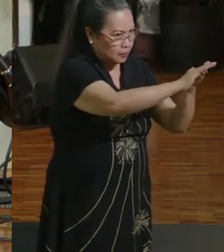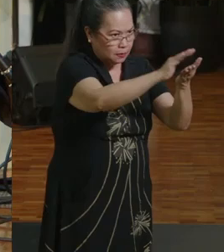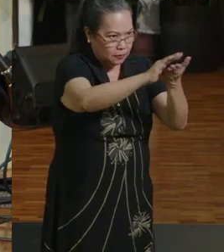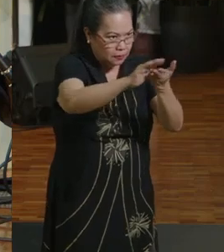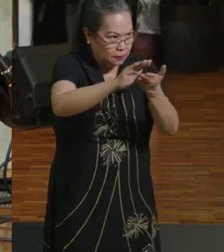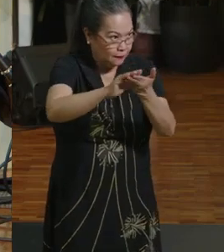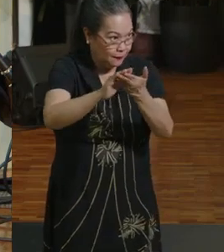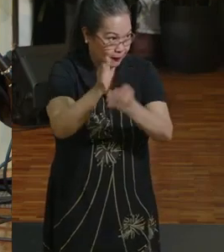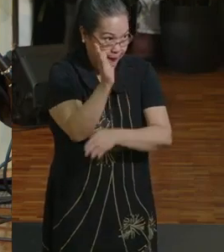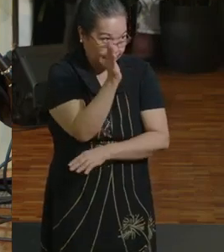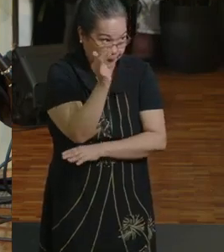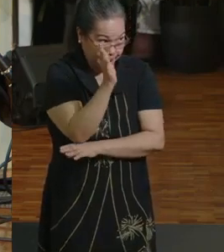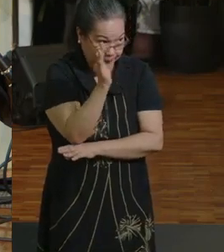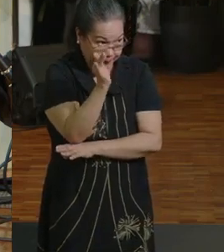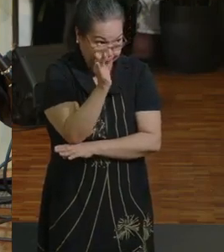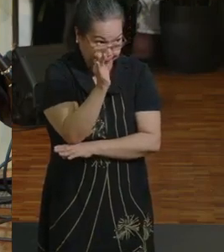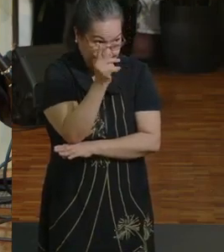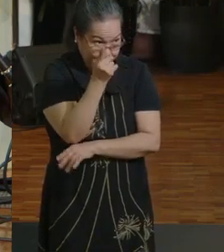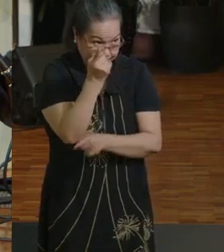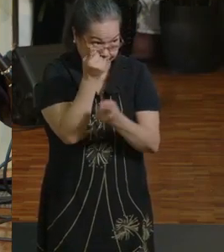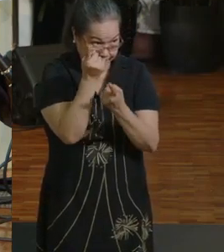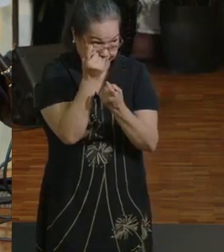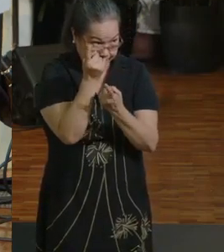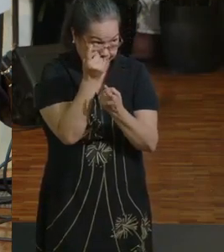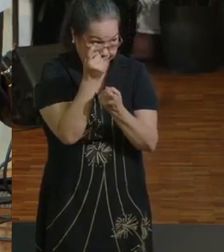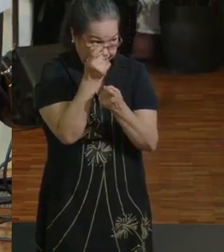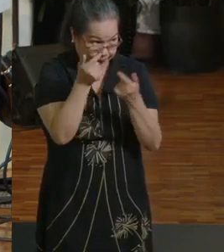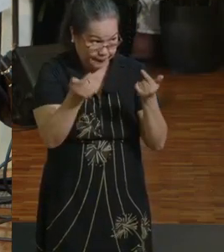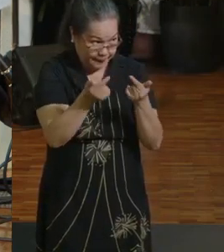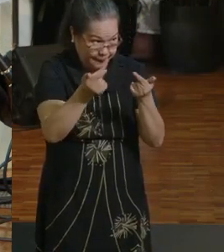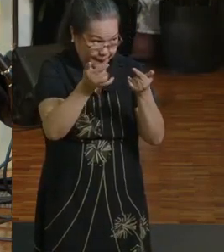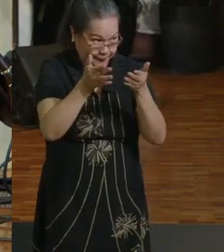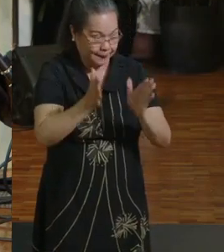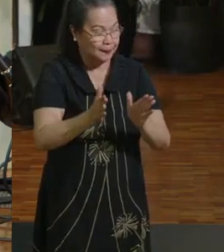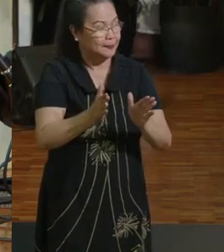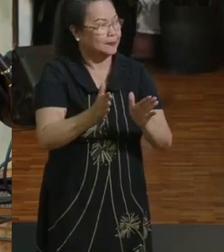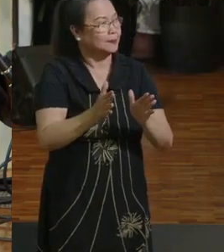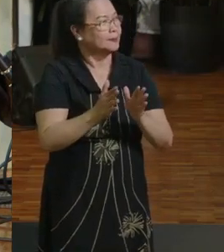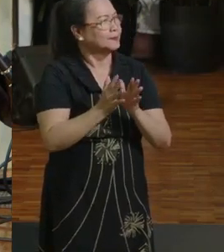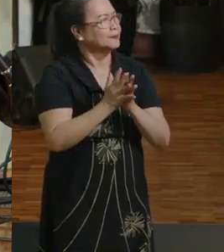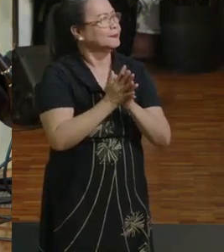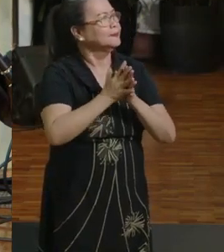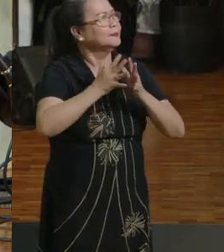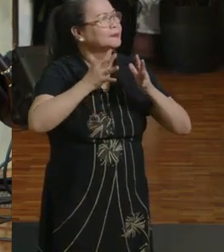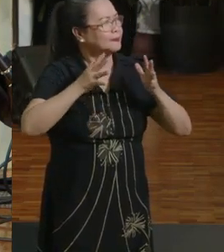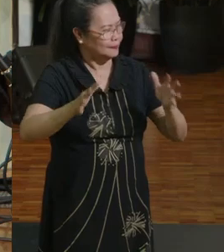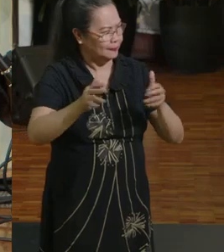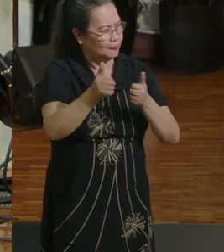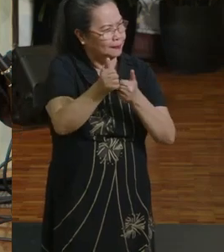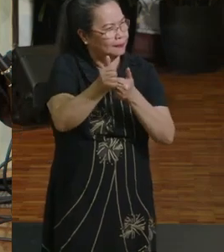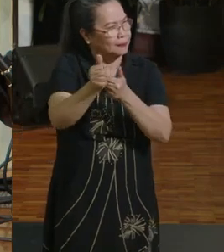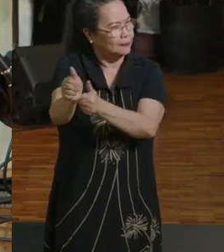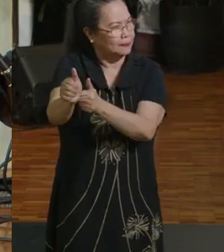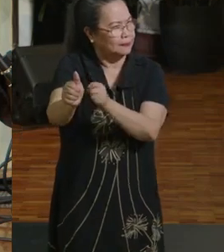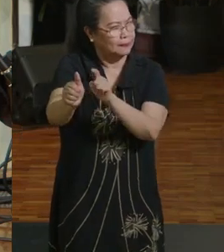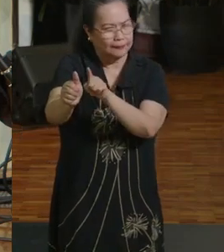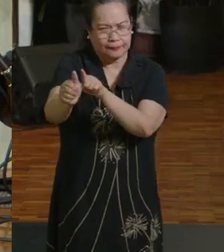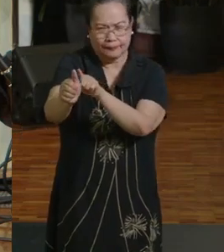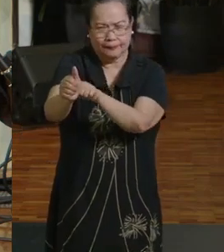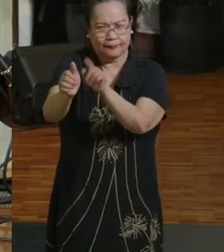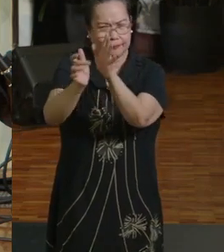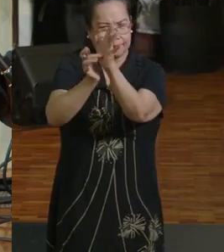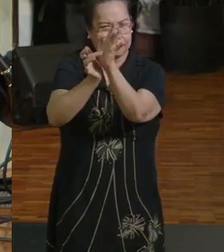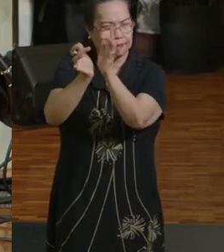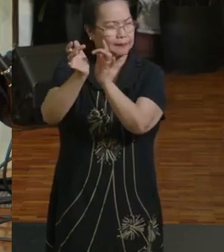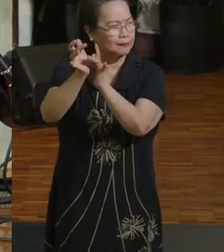klaseng babae, ng mga ganong klaseng makasalanan, marami ang sumunod sa kanya at